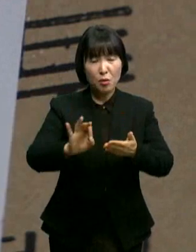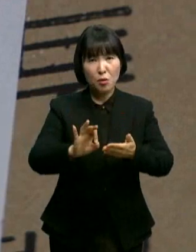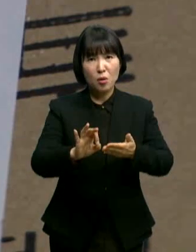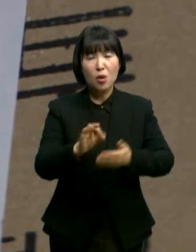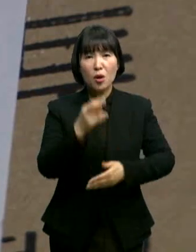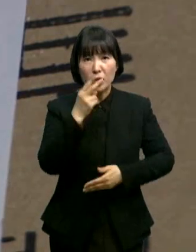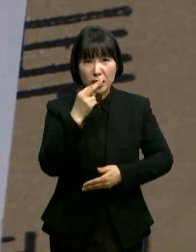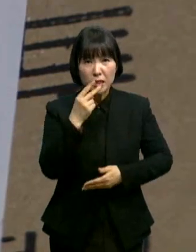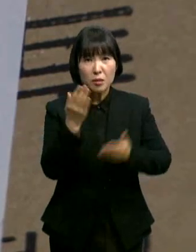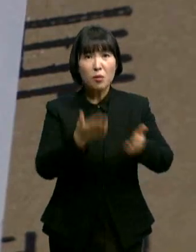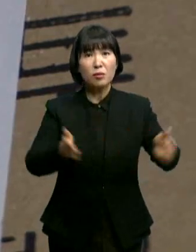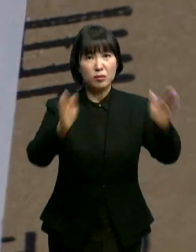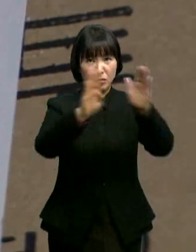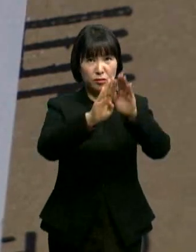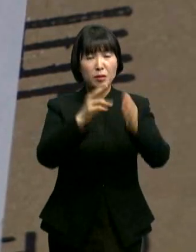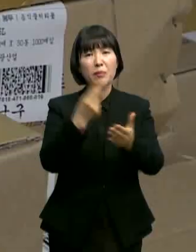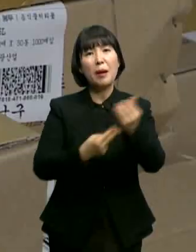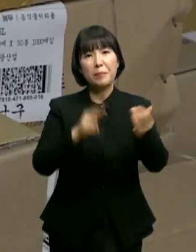꾸준히 홍보하겠다고